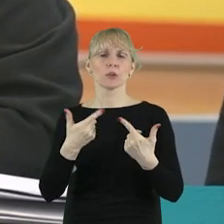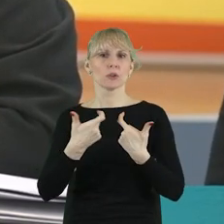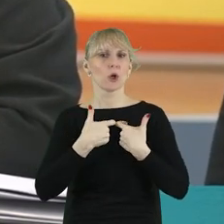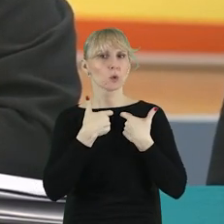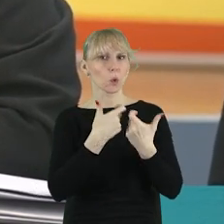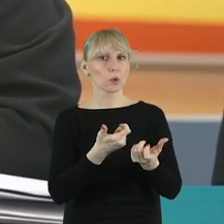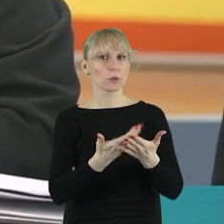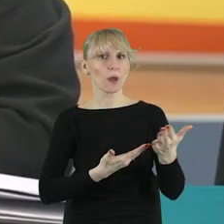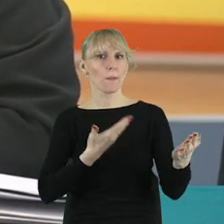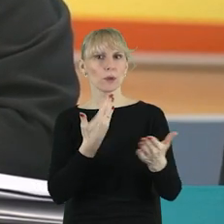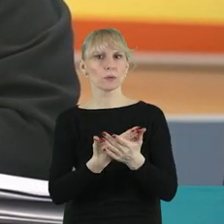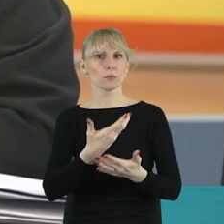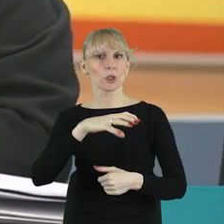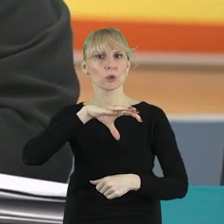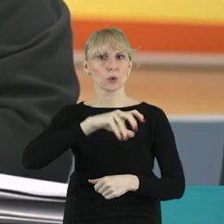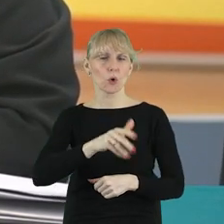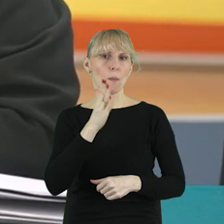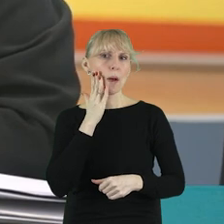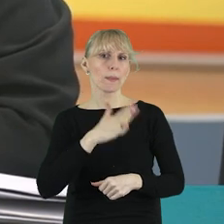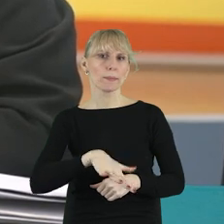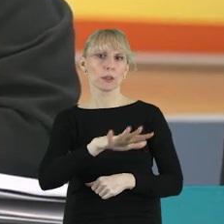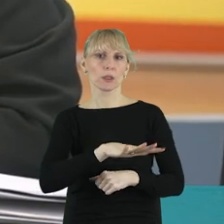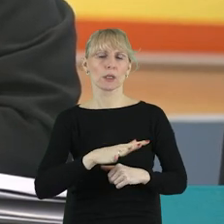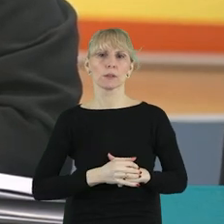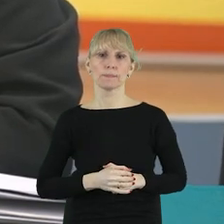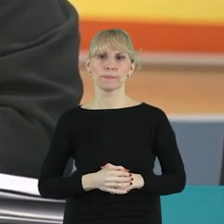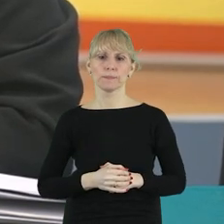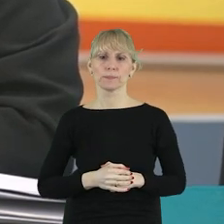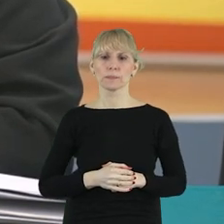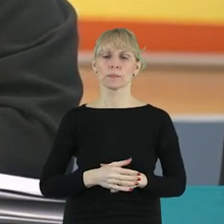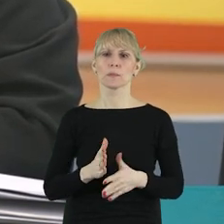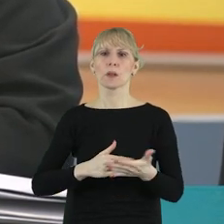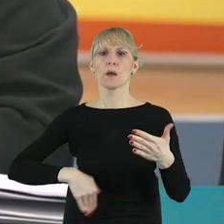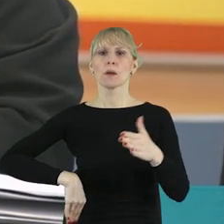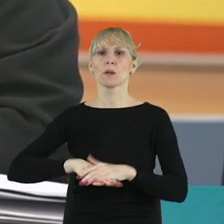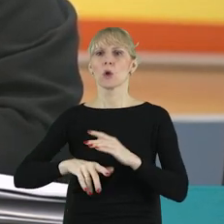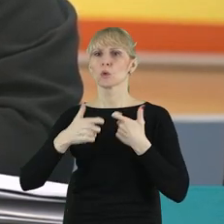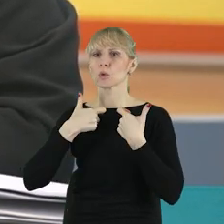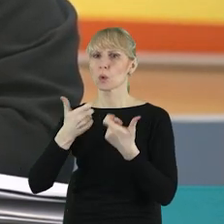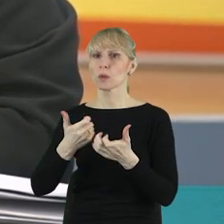głosujemy wniosek formalny zgłoszony przez radnego Waldemara Wojciechowskiego. To jest...